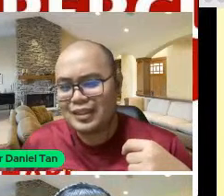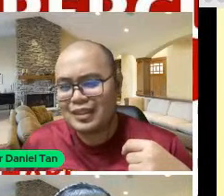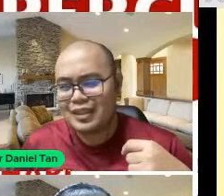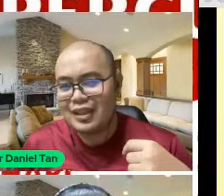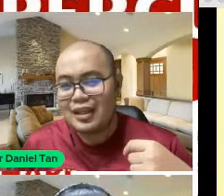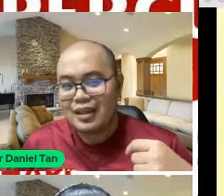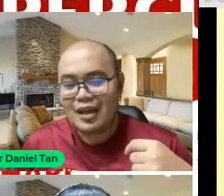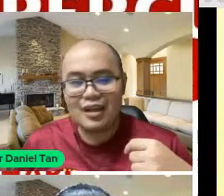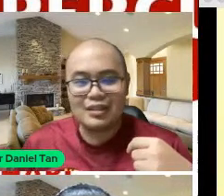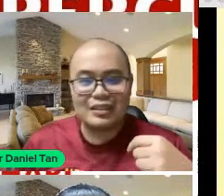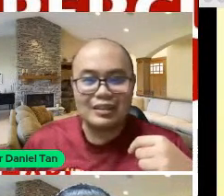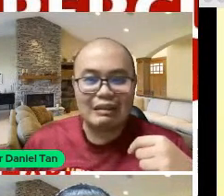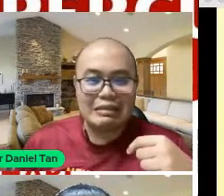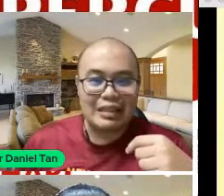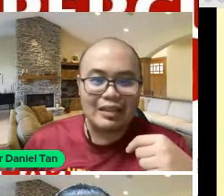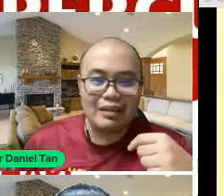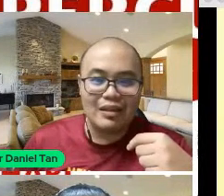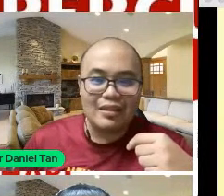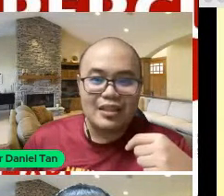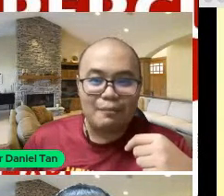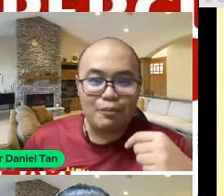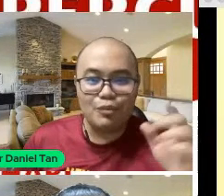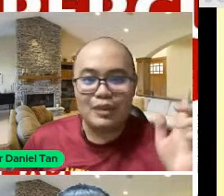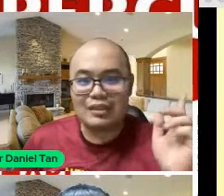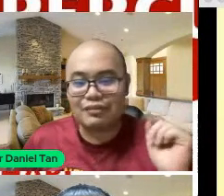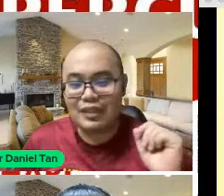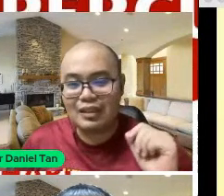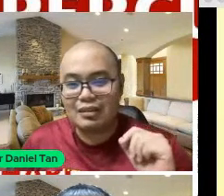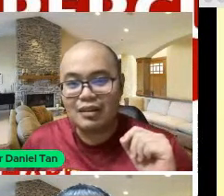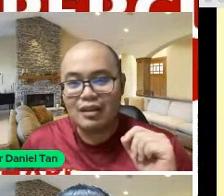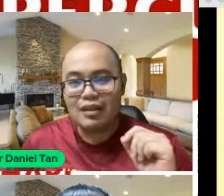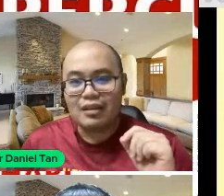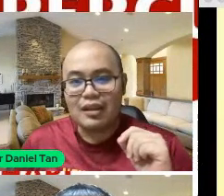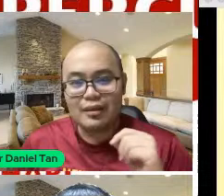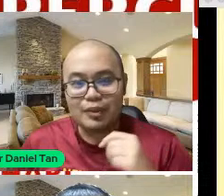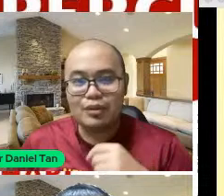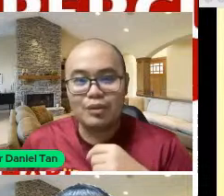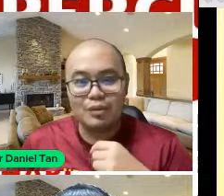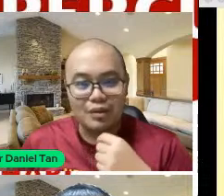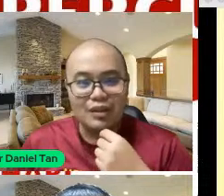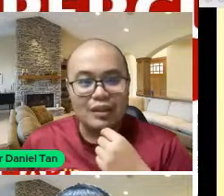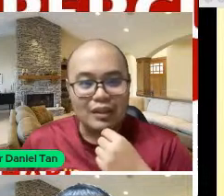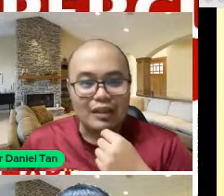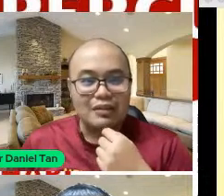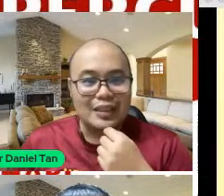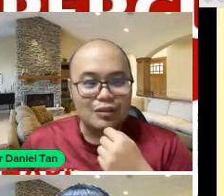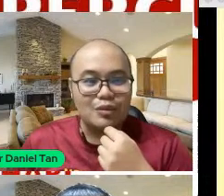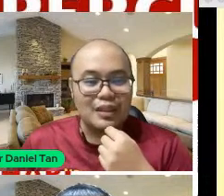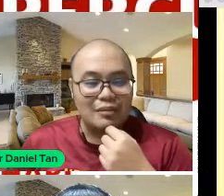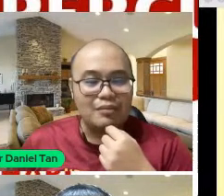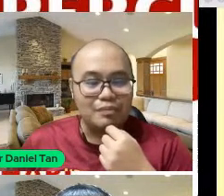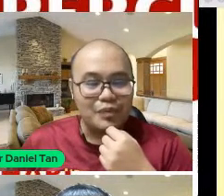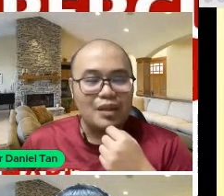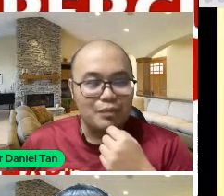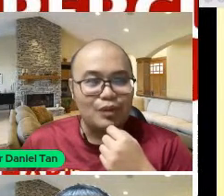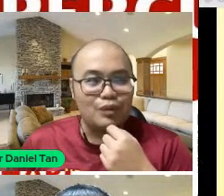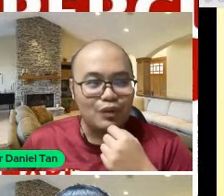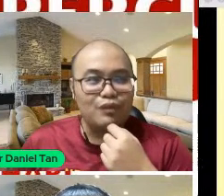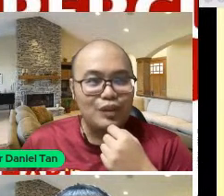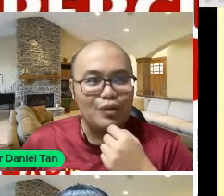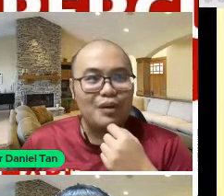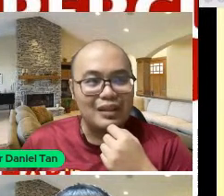youtuber Hah jadi dari sana siapapun bulat terfikir Iya betul kalau saya suka